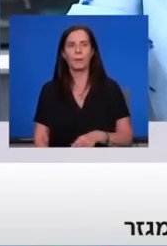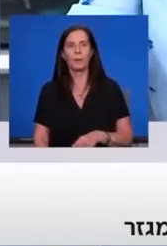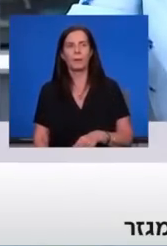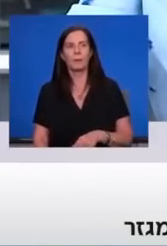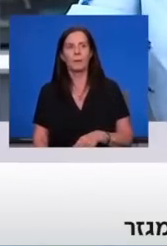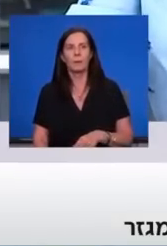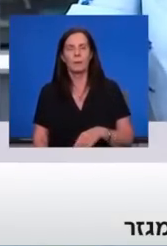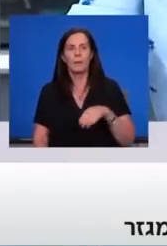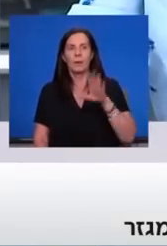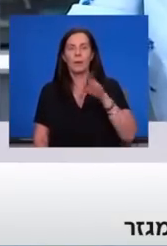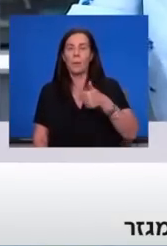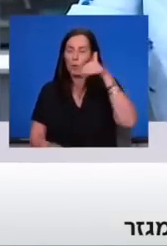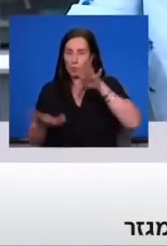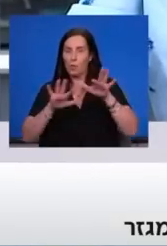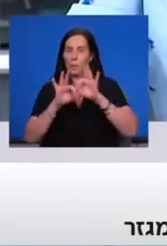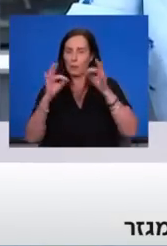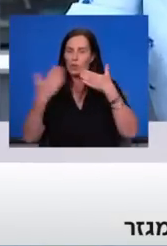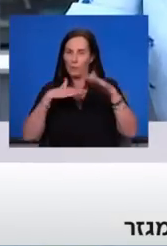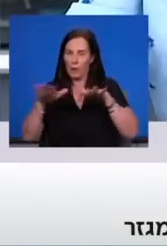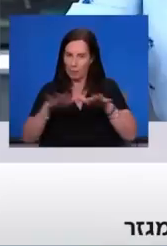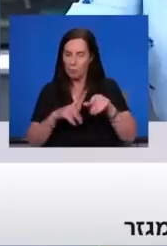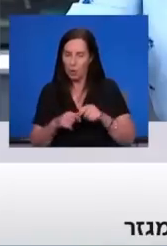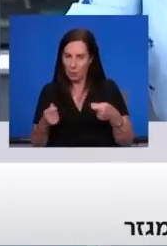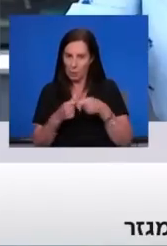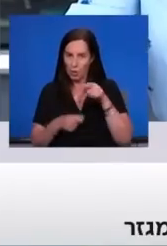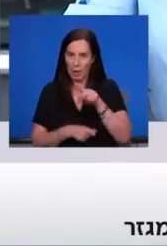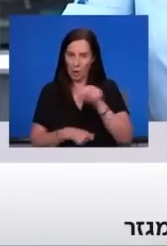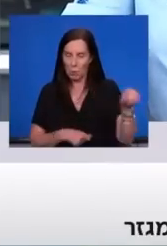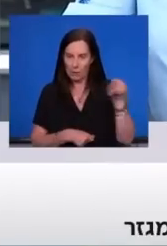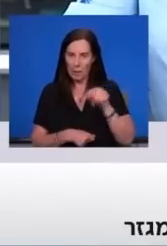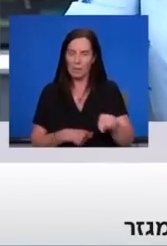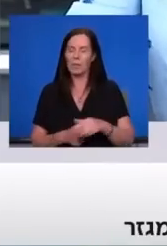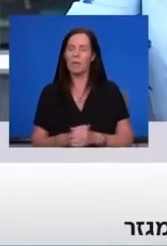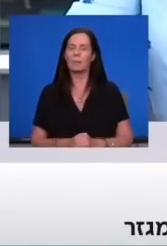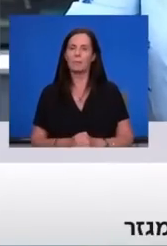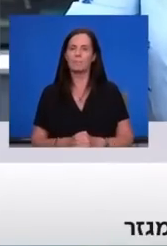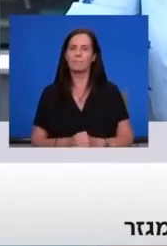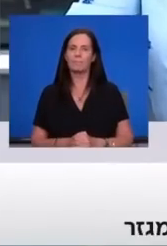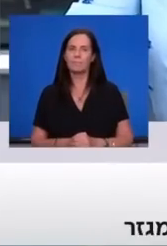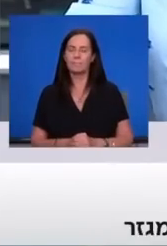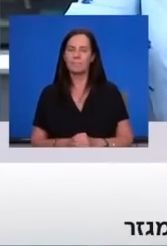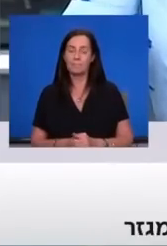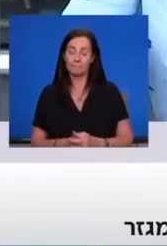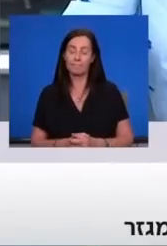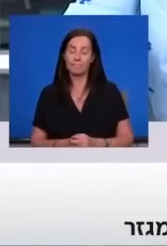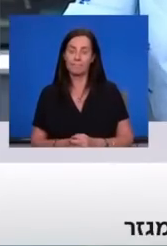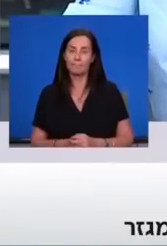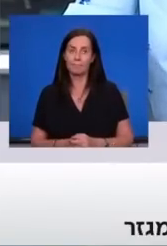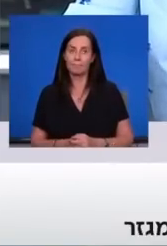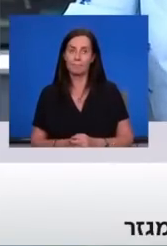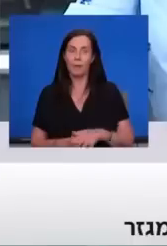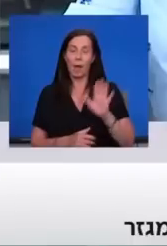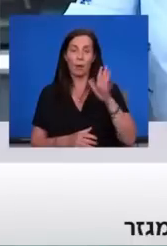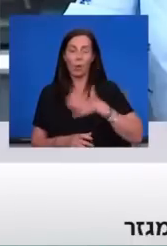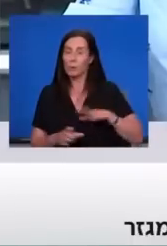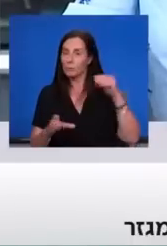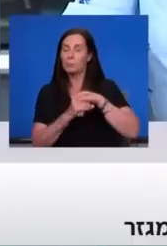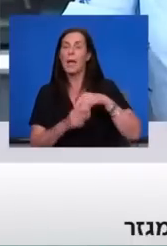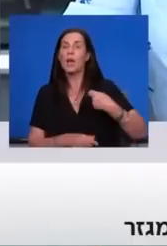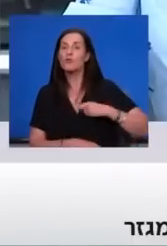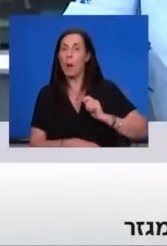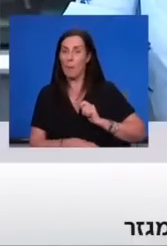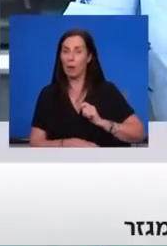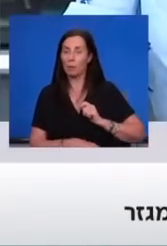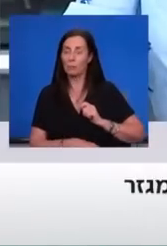פותח עם זה את ישיבת הממשלה. נכון. על גיוס השבק לאירועים האלה, כבר שאנחנו